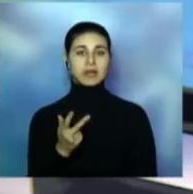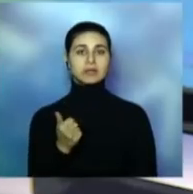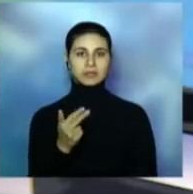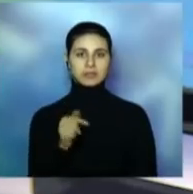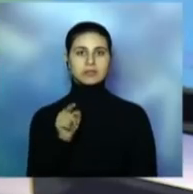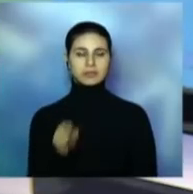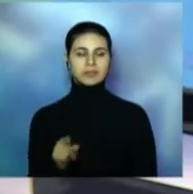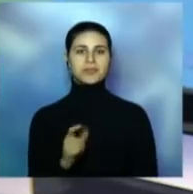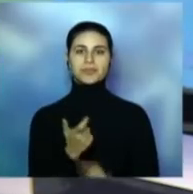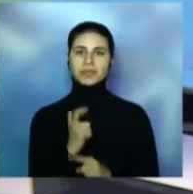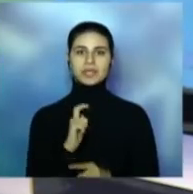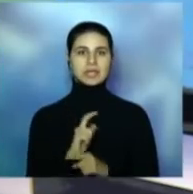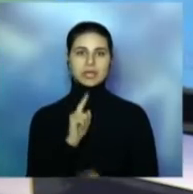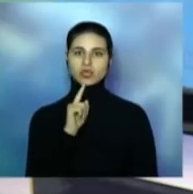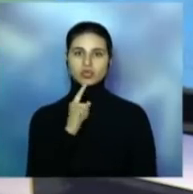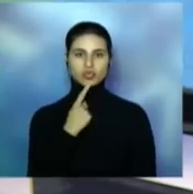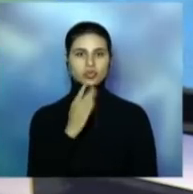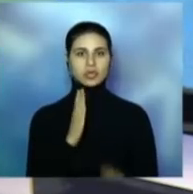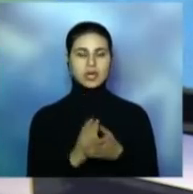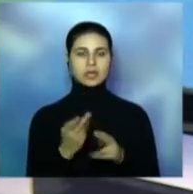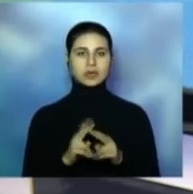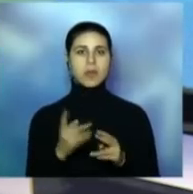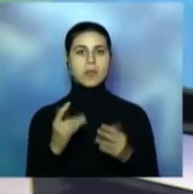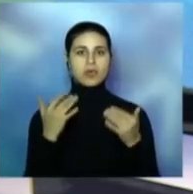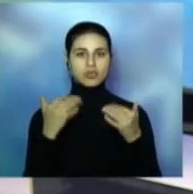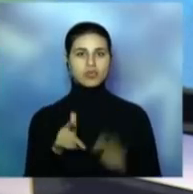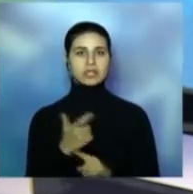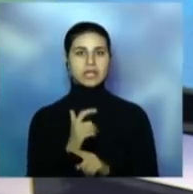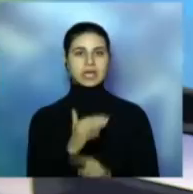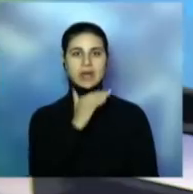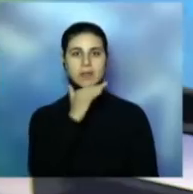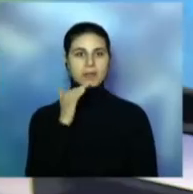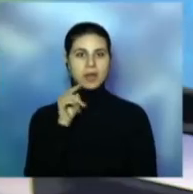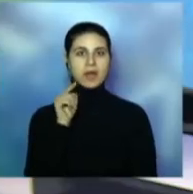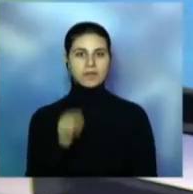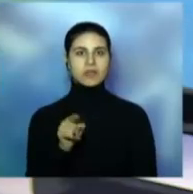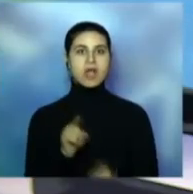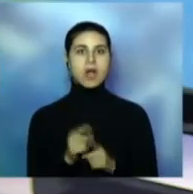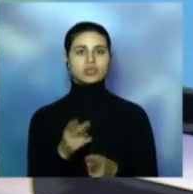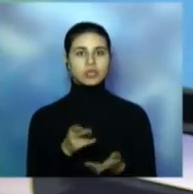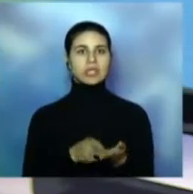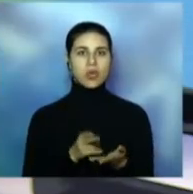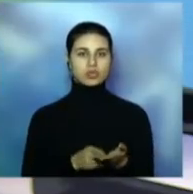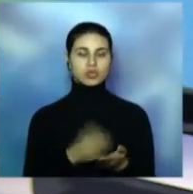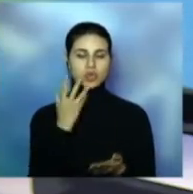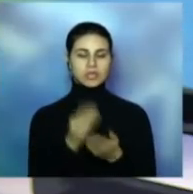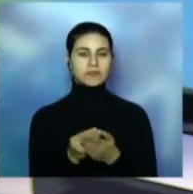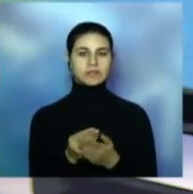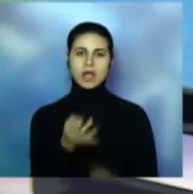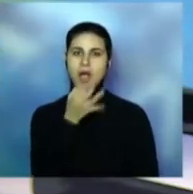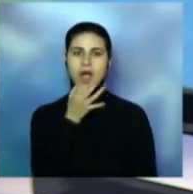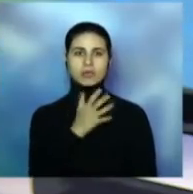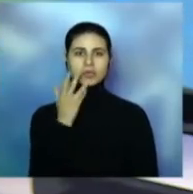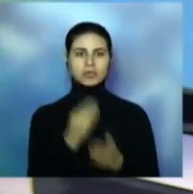უნდა კრიტერიუმები ძალიან რთულდება. უკვე ბავშვს ძალიან ბევრი რამე აქვს მოზარდს სამტკიცებელი. მას საშინლად არ